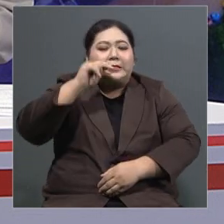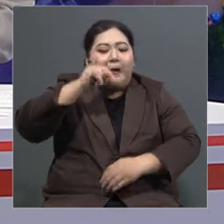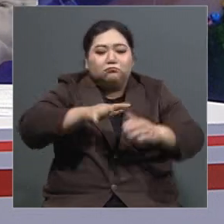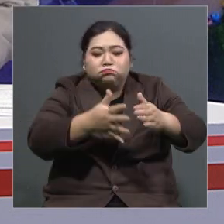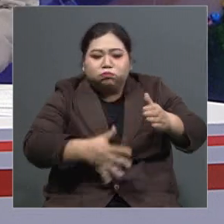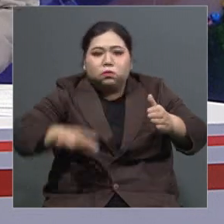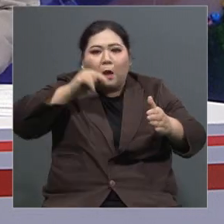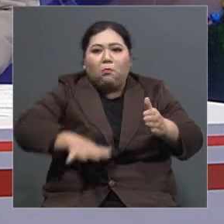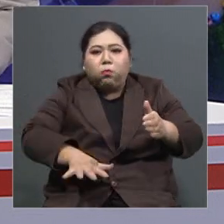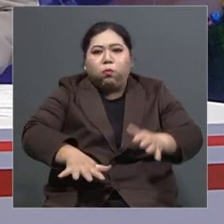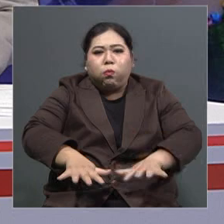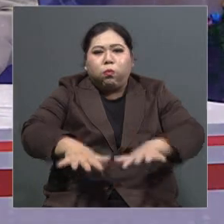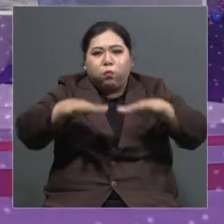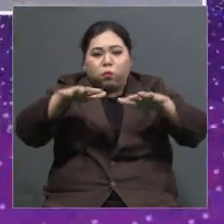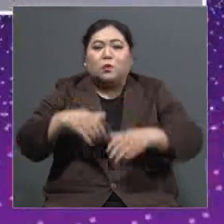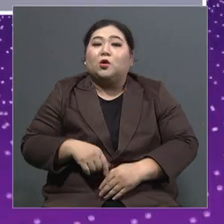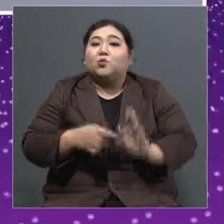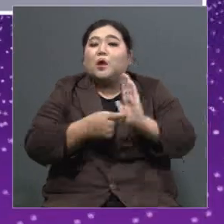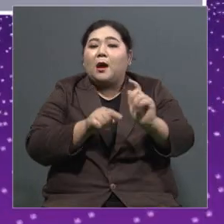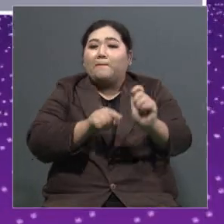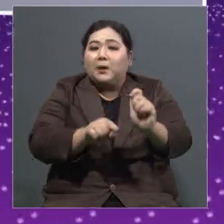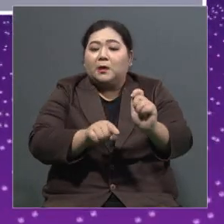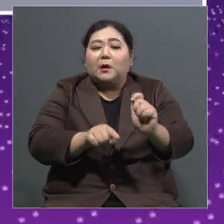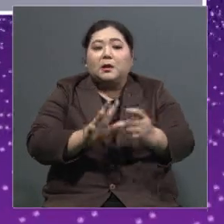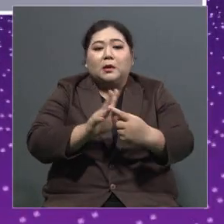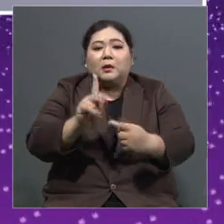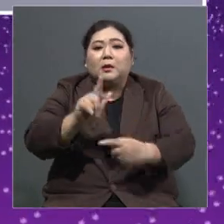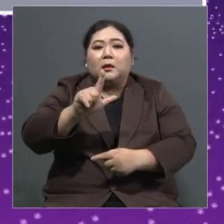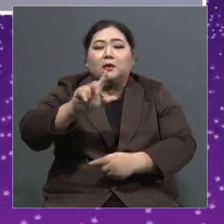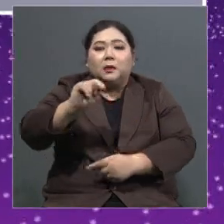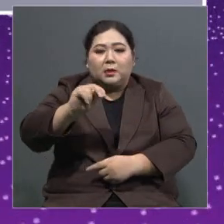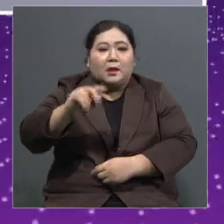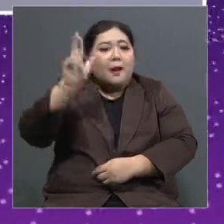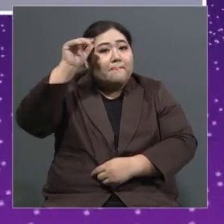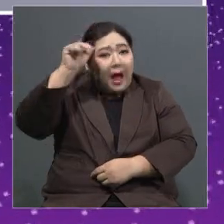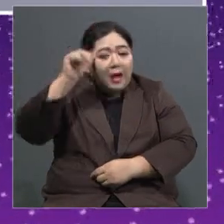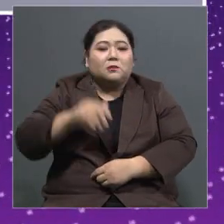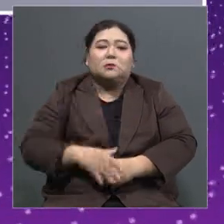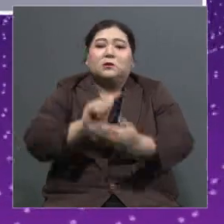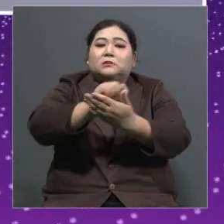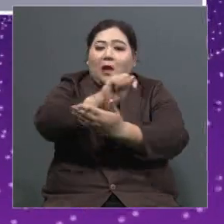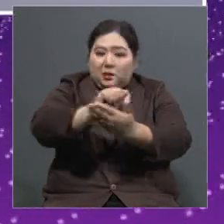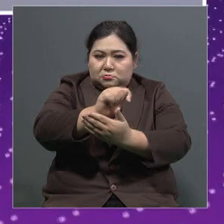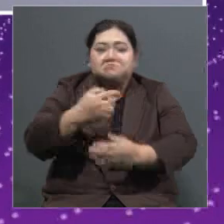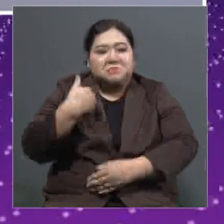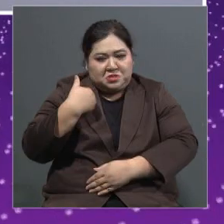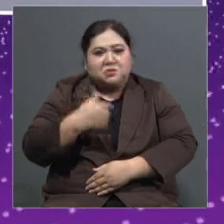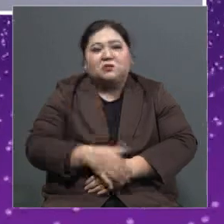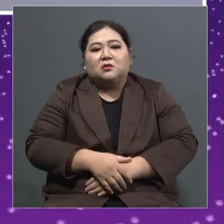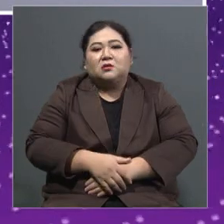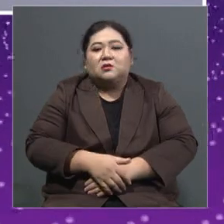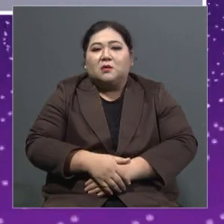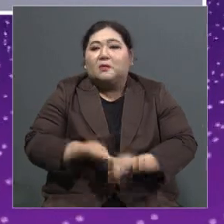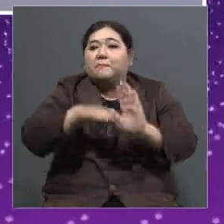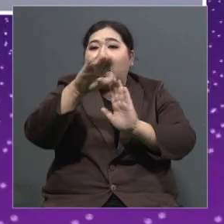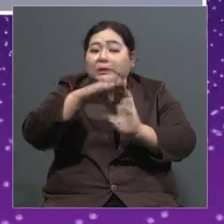ชนริมน้ำที่อำเภอเถินจังหวัดลำปางแล้วที่อำเภอสามเงาจังหวัดตากนะคะกรมทรัพยากรธรณีก็เตือนค่ะบอกว่า 8พื้นที่เสี่ยง